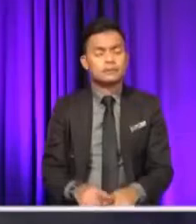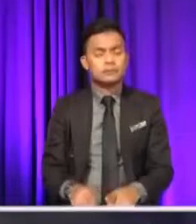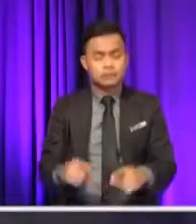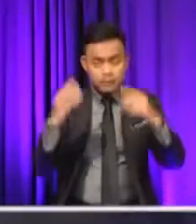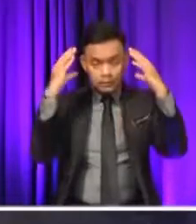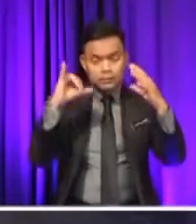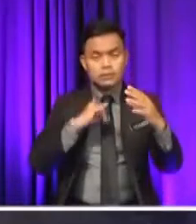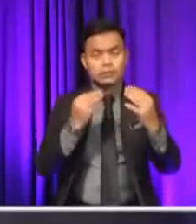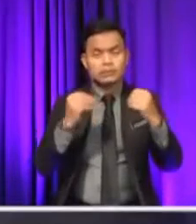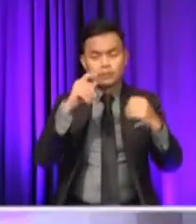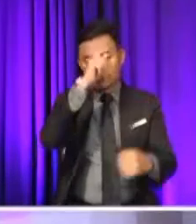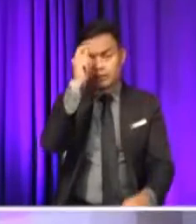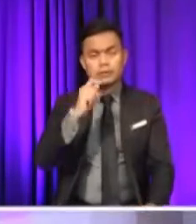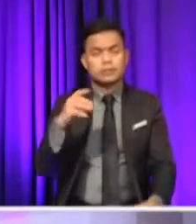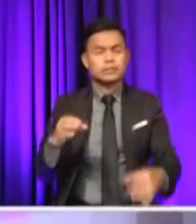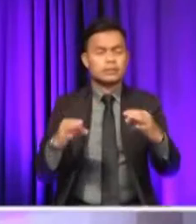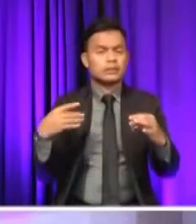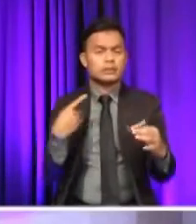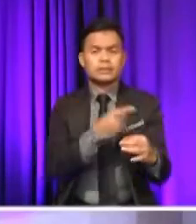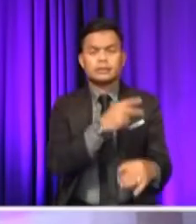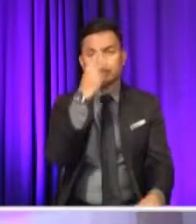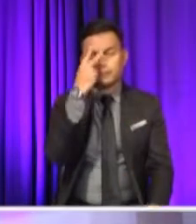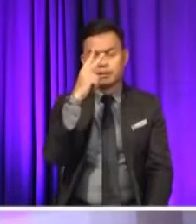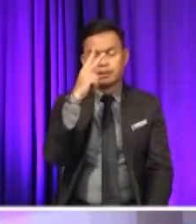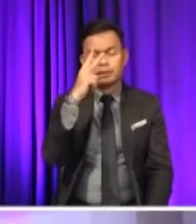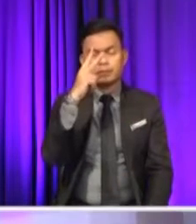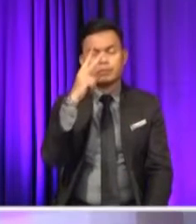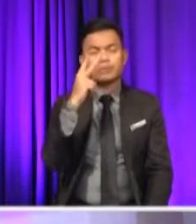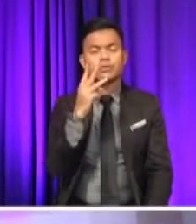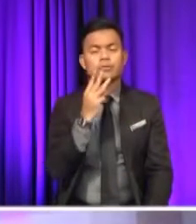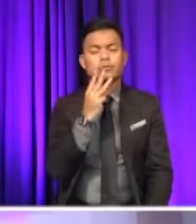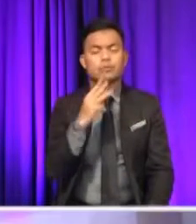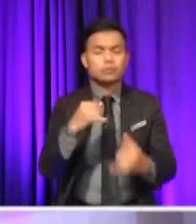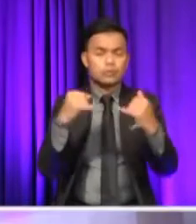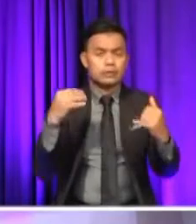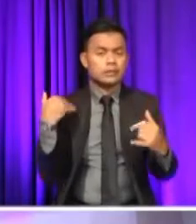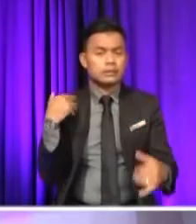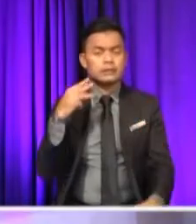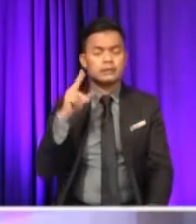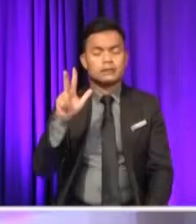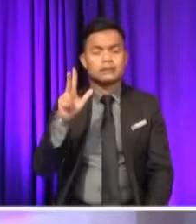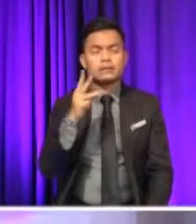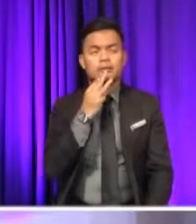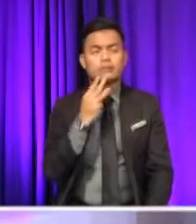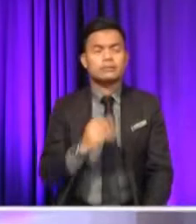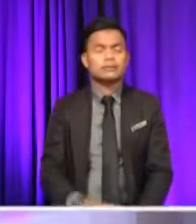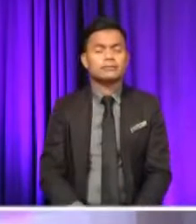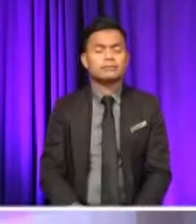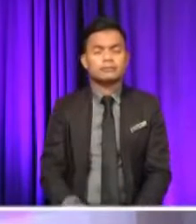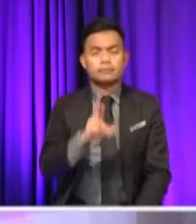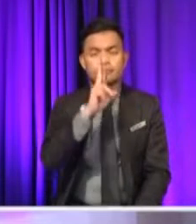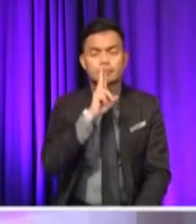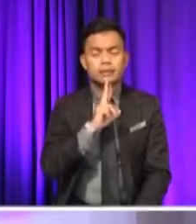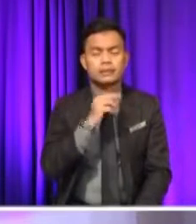bertanya, kalau kita lihat kategori wayar mengikut warna, ada 3 yang telah cikgu katakan tadi. Yang pertama, warna merah